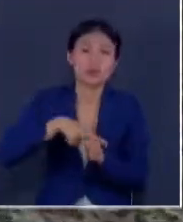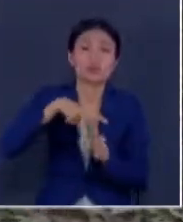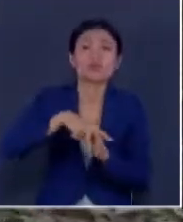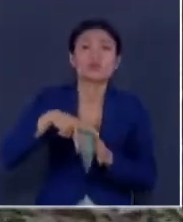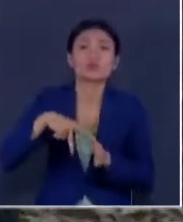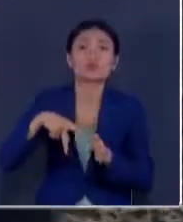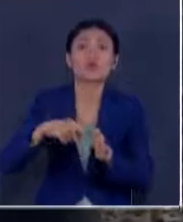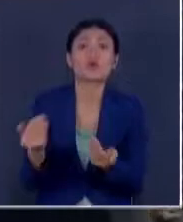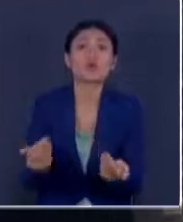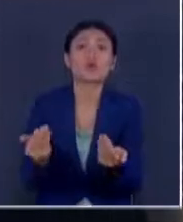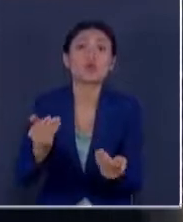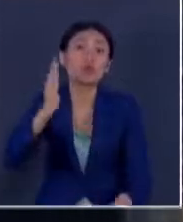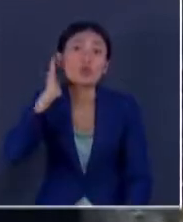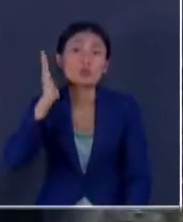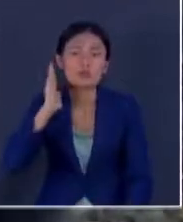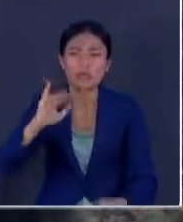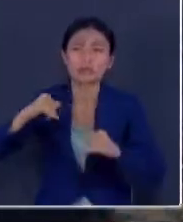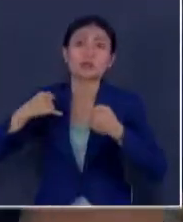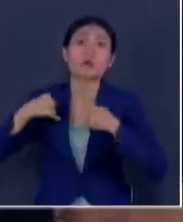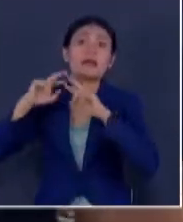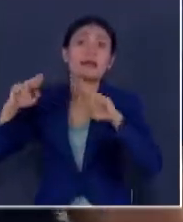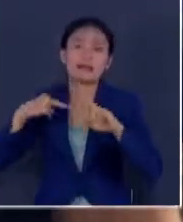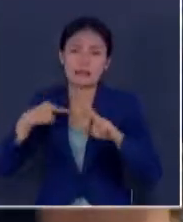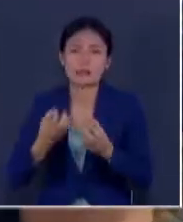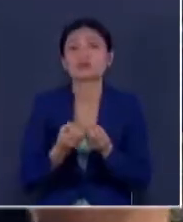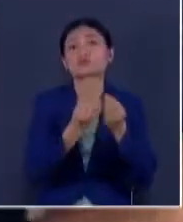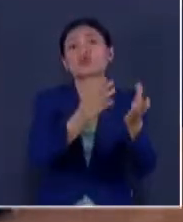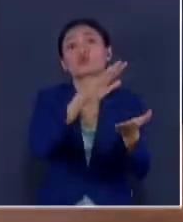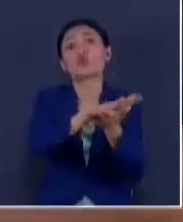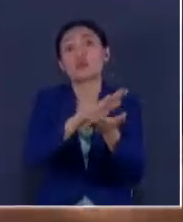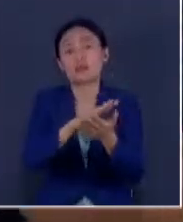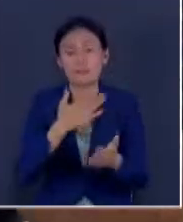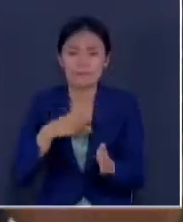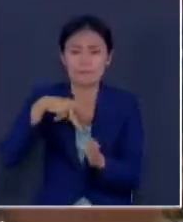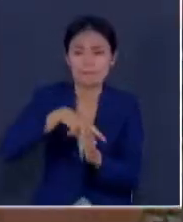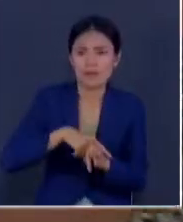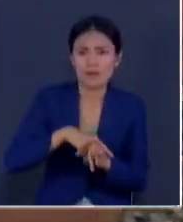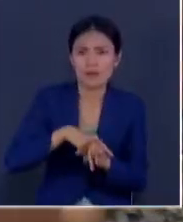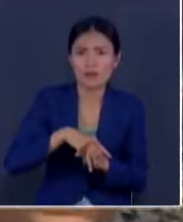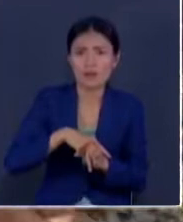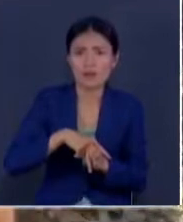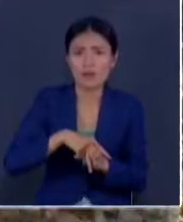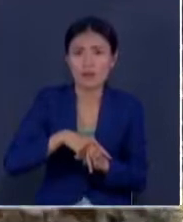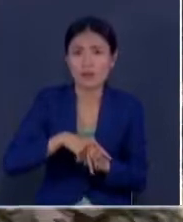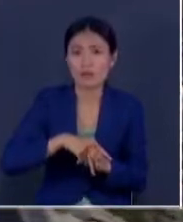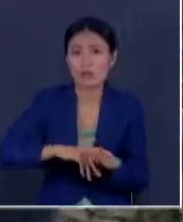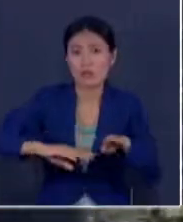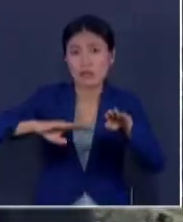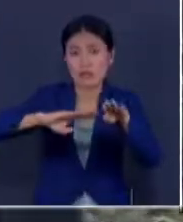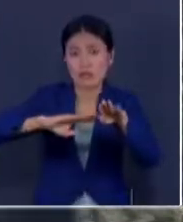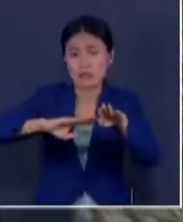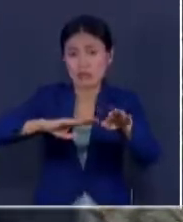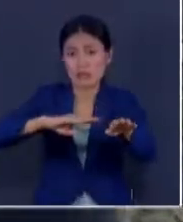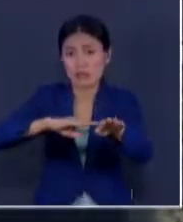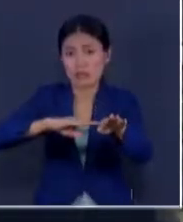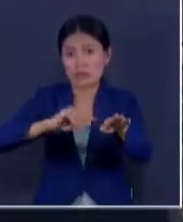าลูกชายของเจ้าของร้านไปส่งที่โรงเรียนซึ่งเธอเนี่ยเป็นคนซ้อนท้ายนะคะโดยเมื่อผ่านมาถึงแยกทางรถไฟยางเนิ้งซึ่งเป็นแยกที่มี